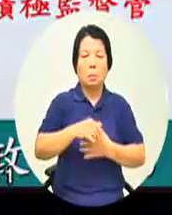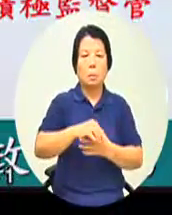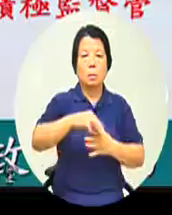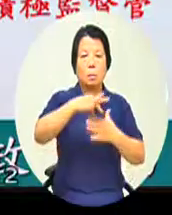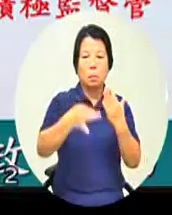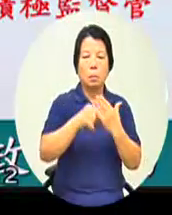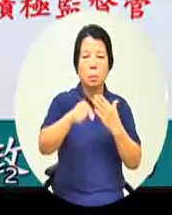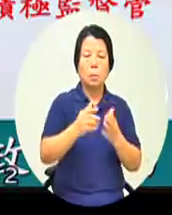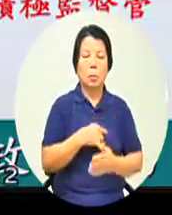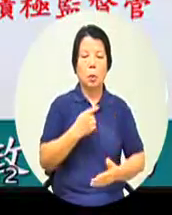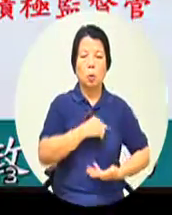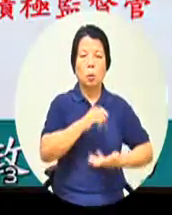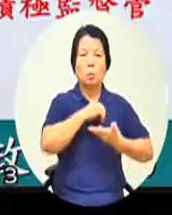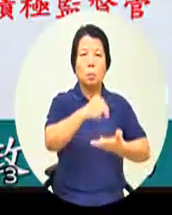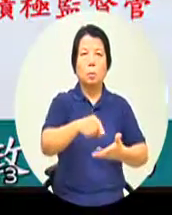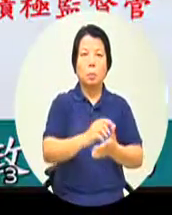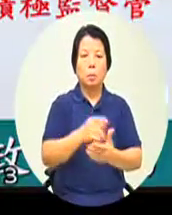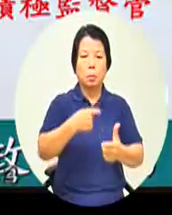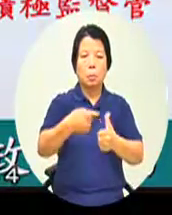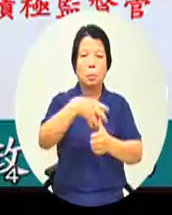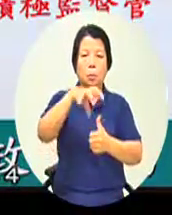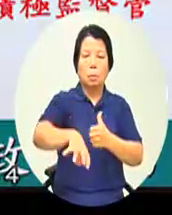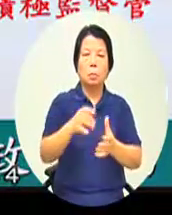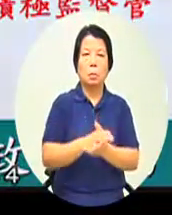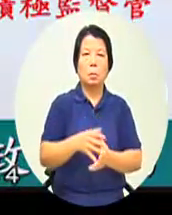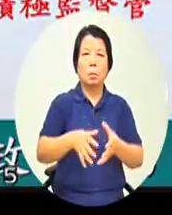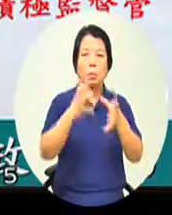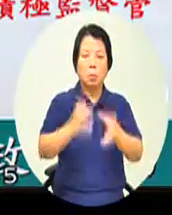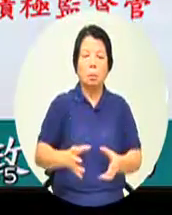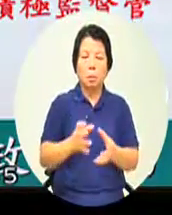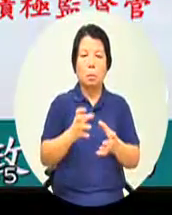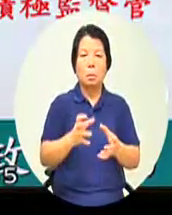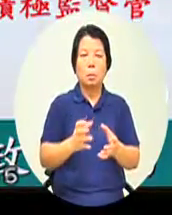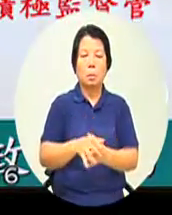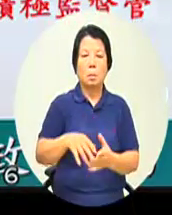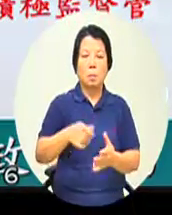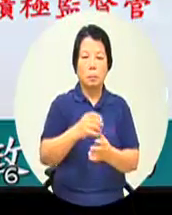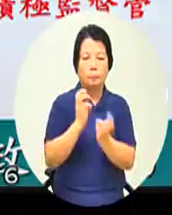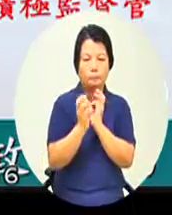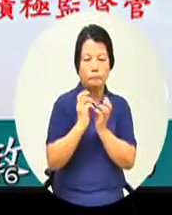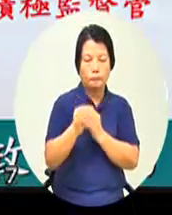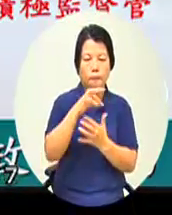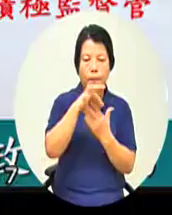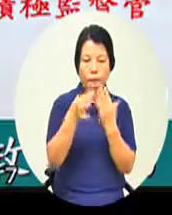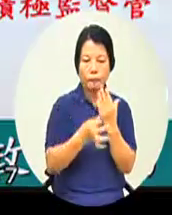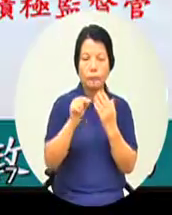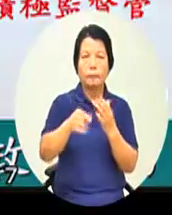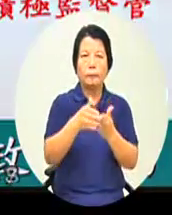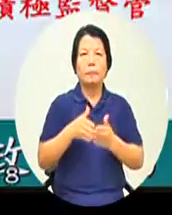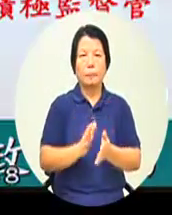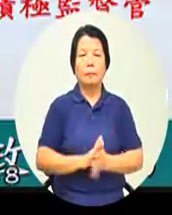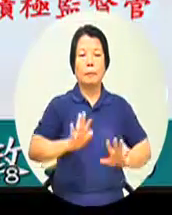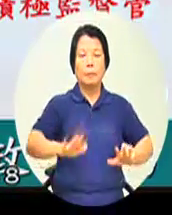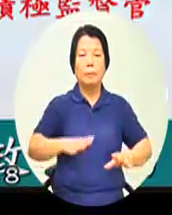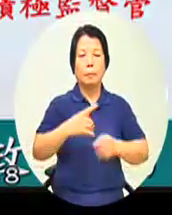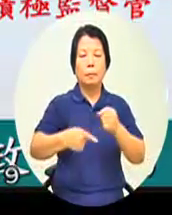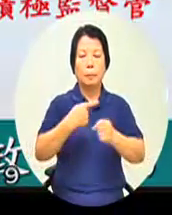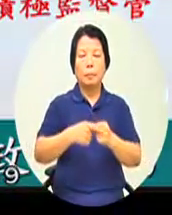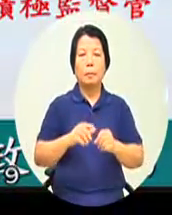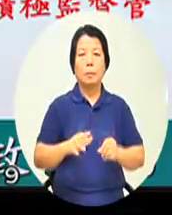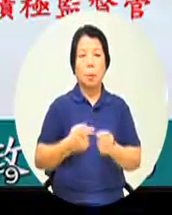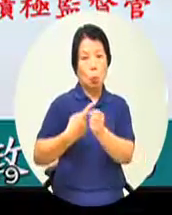本席建立事务教育局应积极监督管理学校经费分配。您今年我跟你讲，今年又变本加